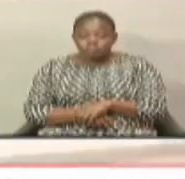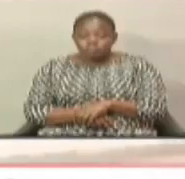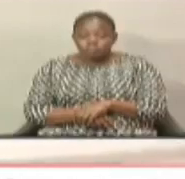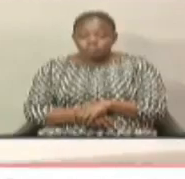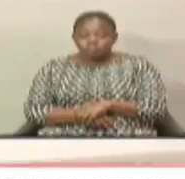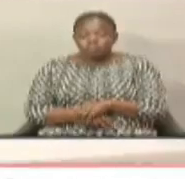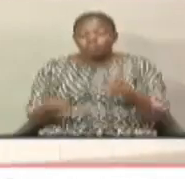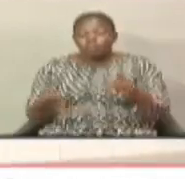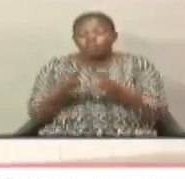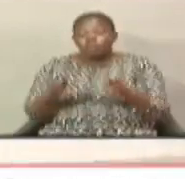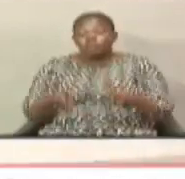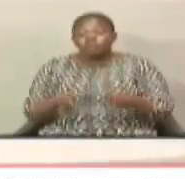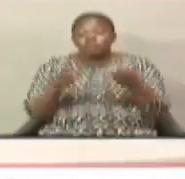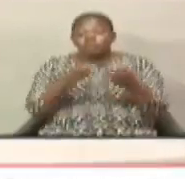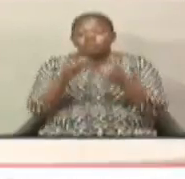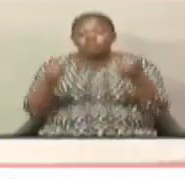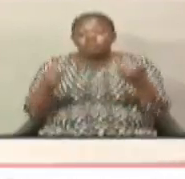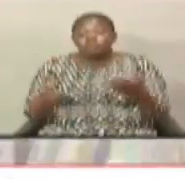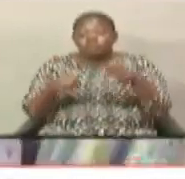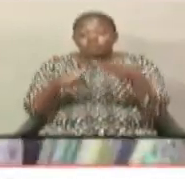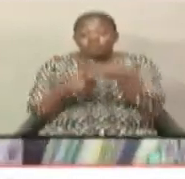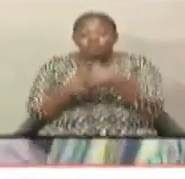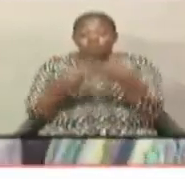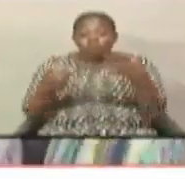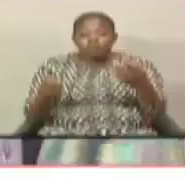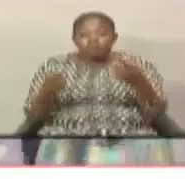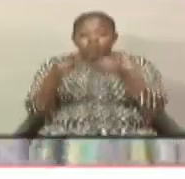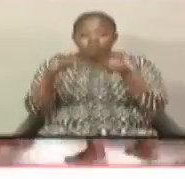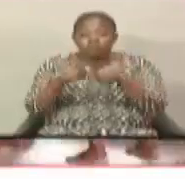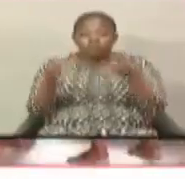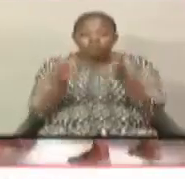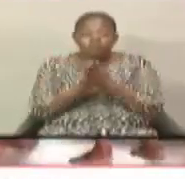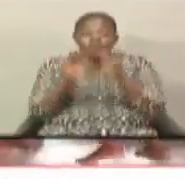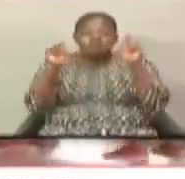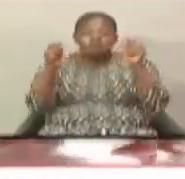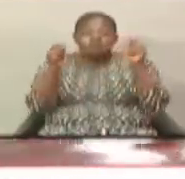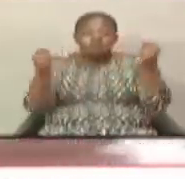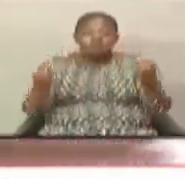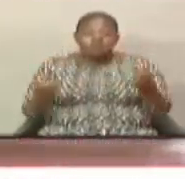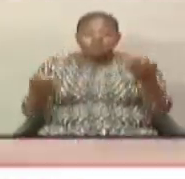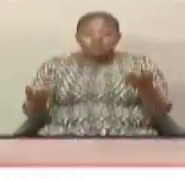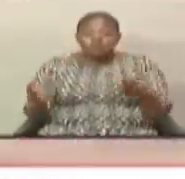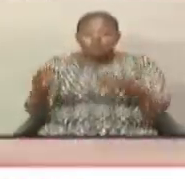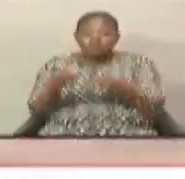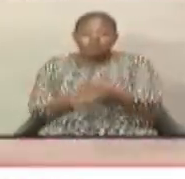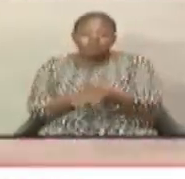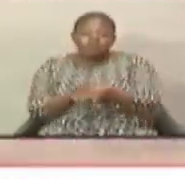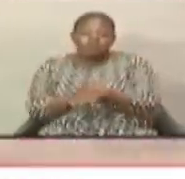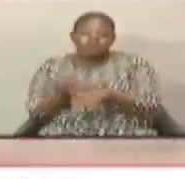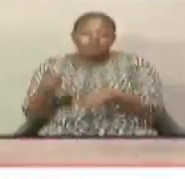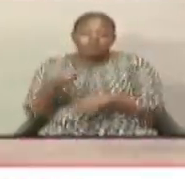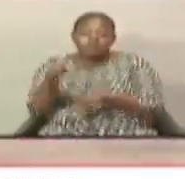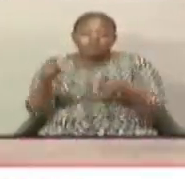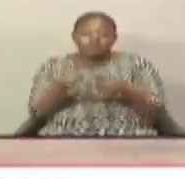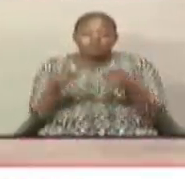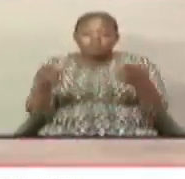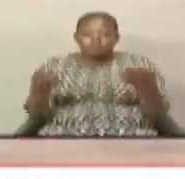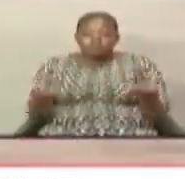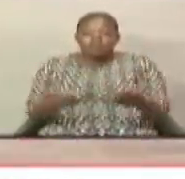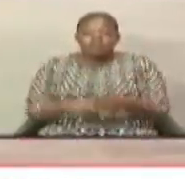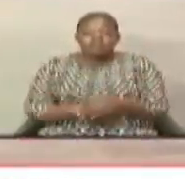Mu ngeri yemu bavuganyiza amazina ga mawanga ag'enjawulo okubadde amagisu, amaganda, amanyolo n'olunyege.